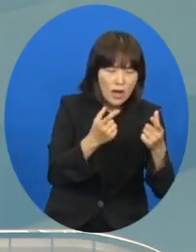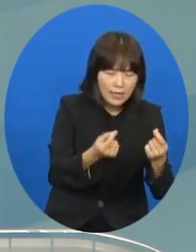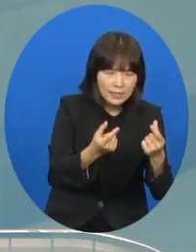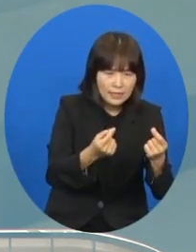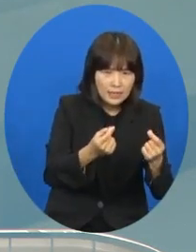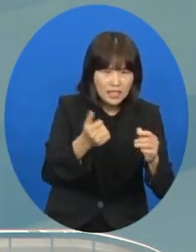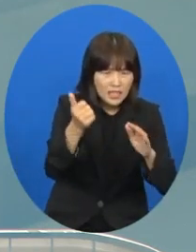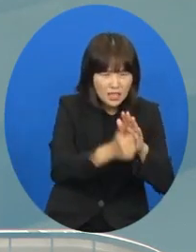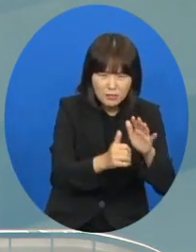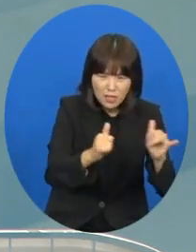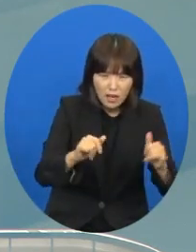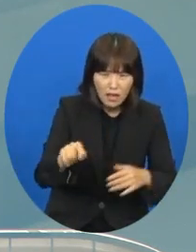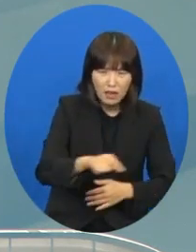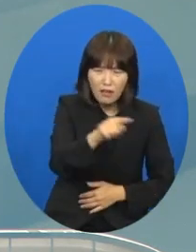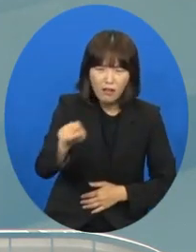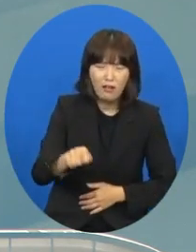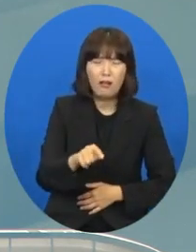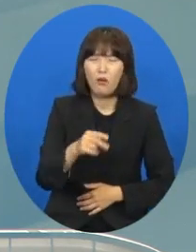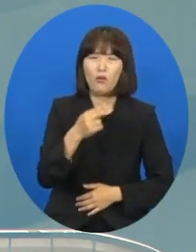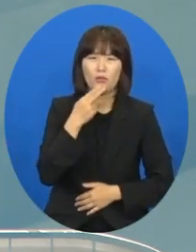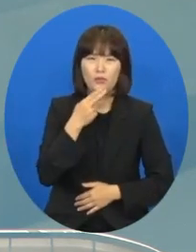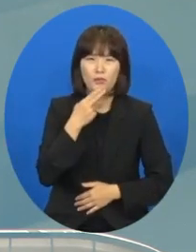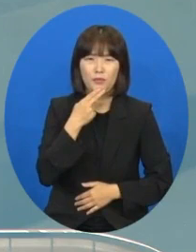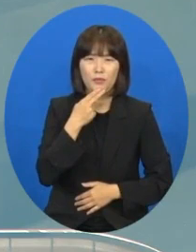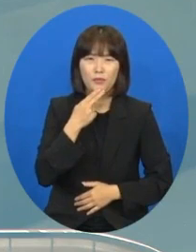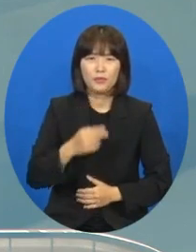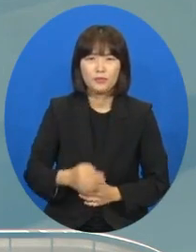사람도 없어요. 이제